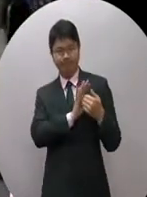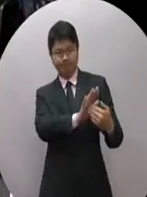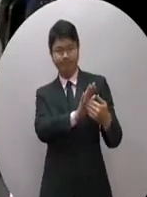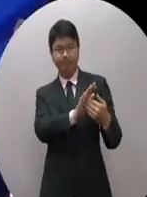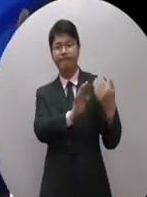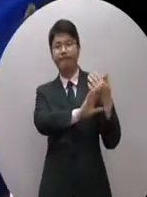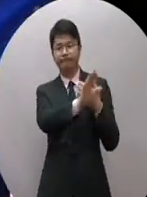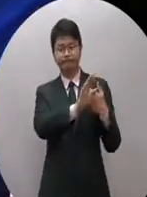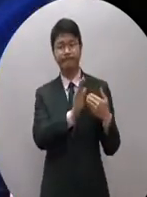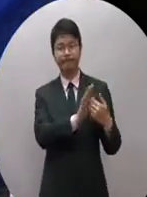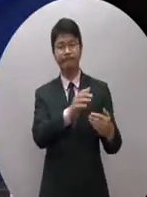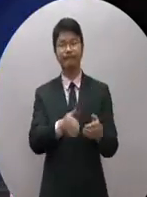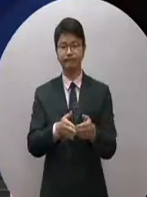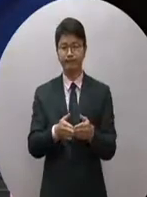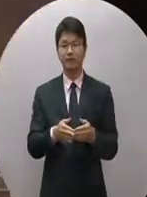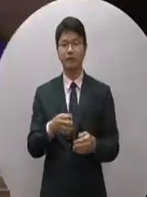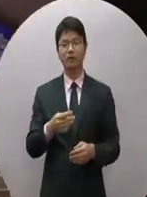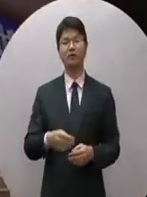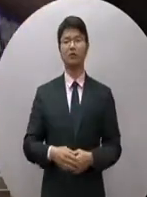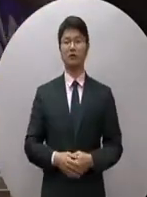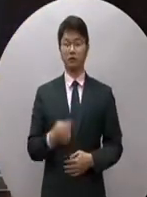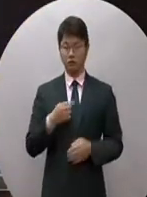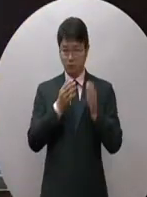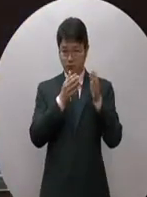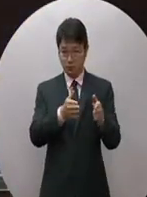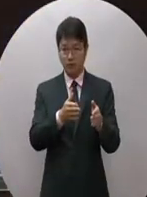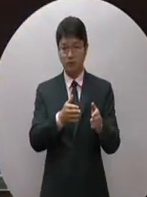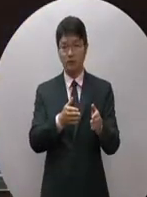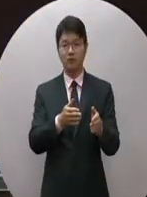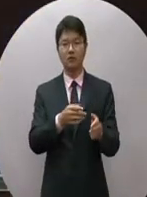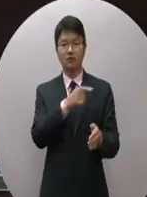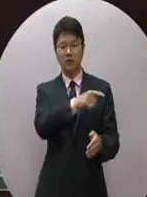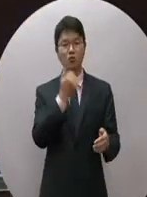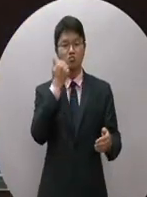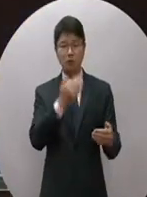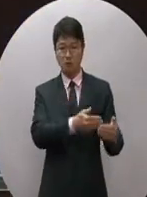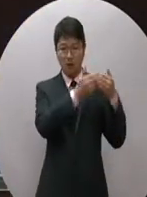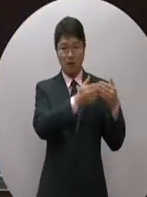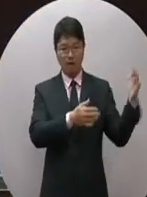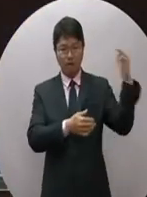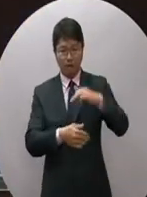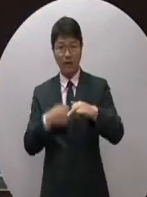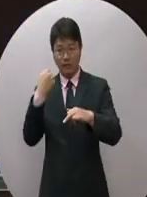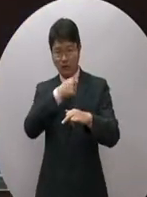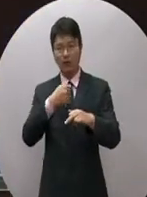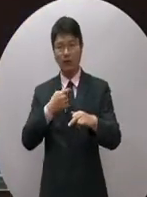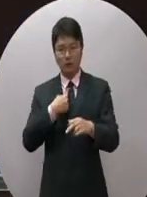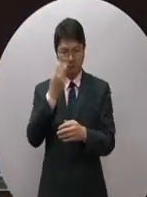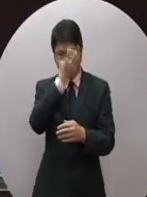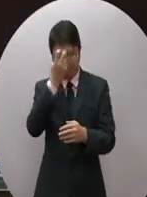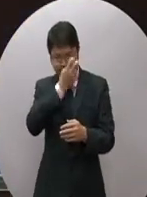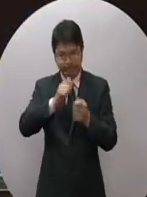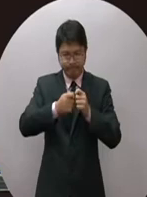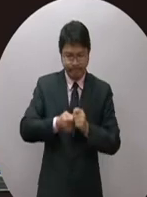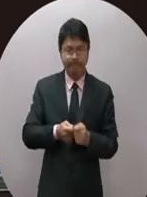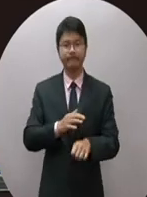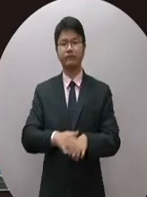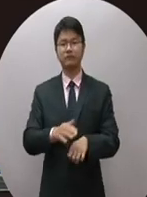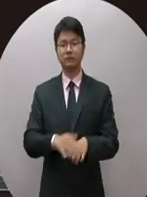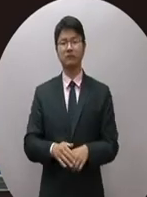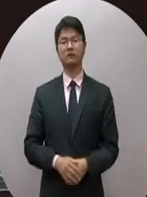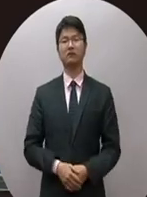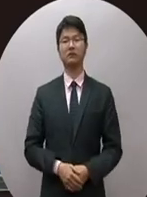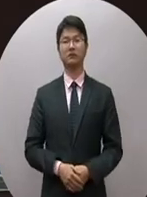我们全面的查验来自疫区的旅客，为了增进查验的效